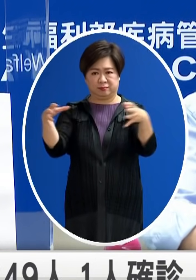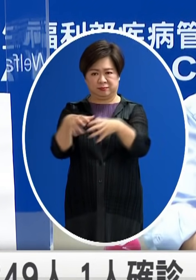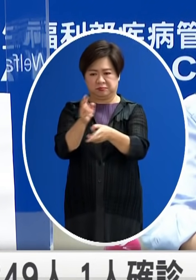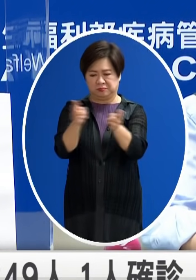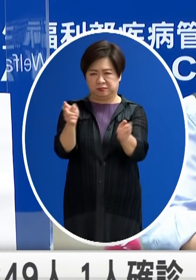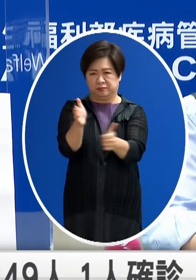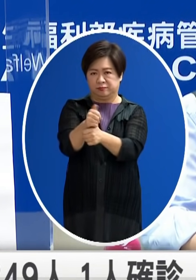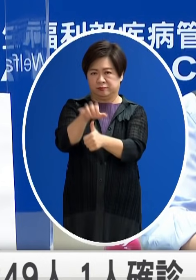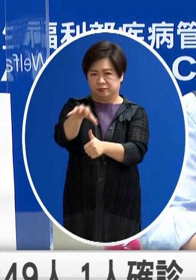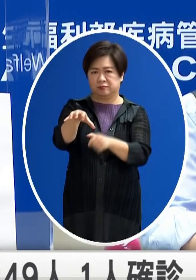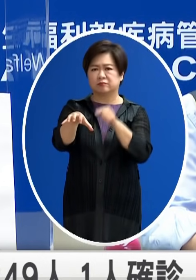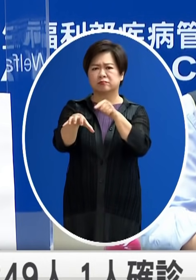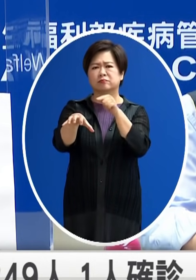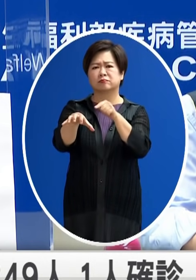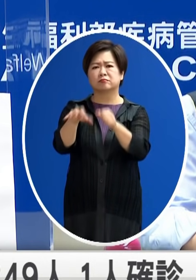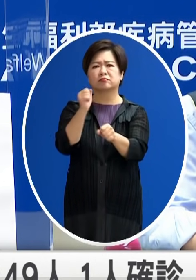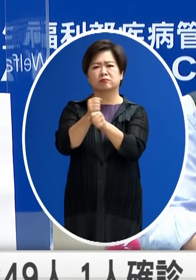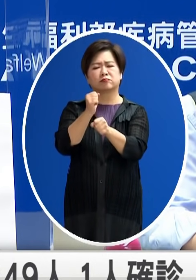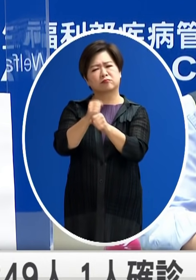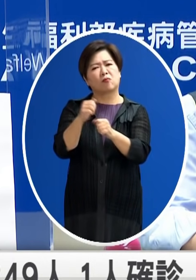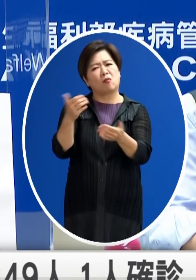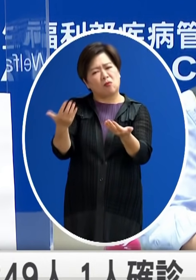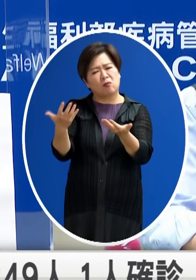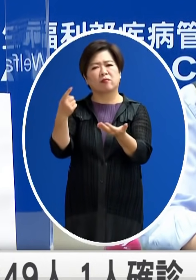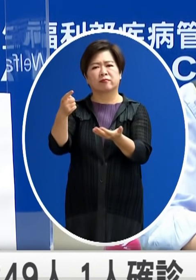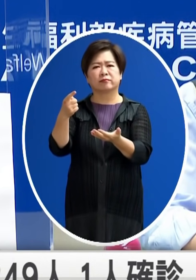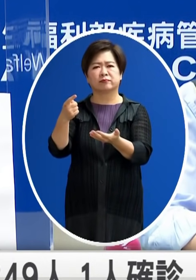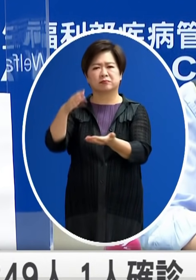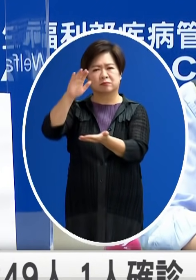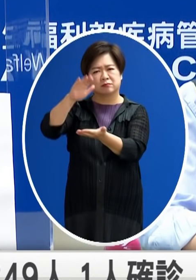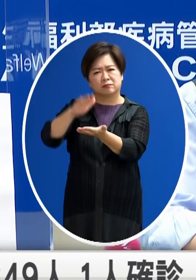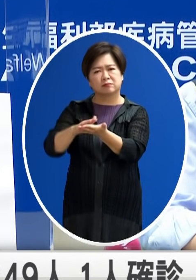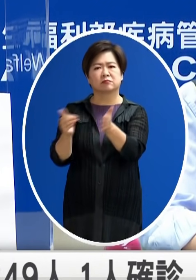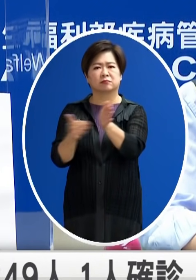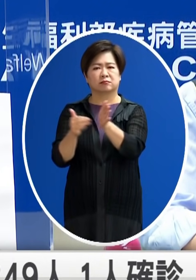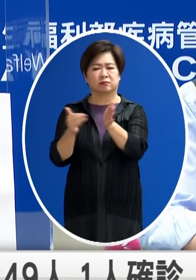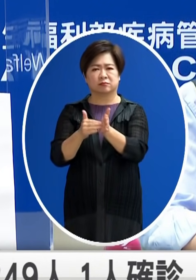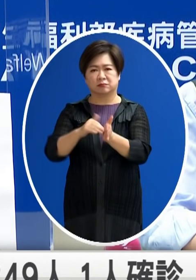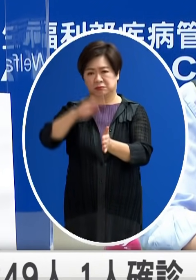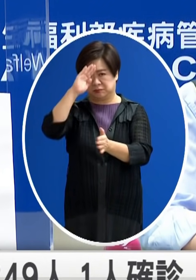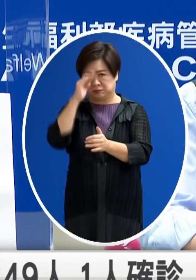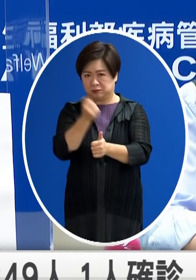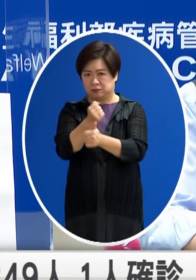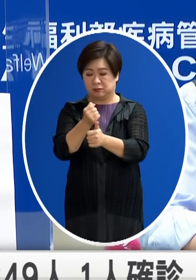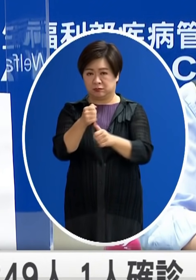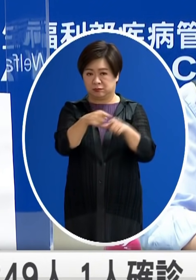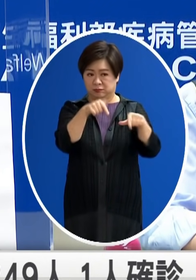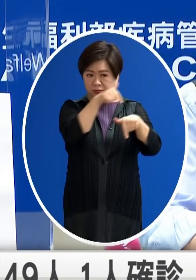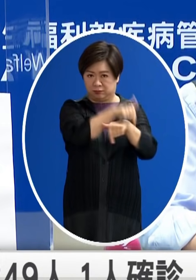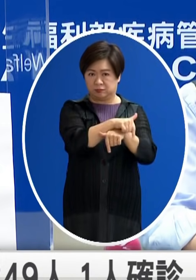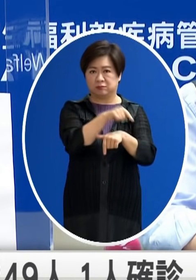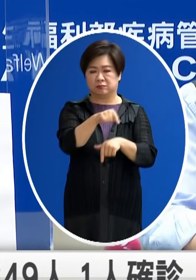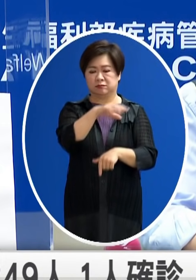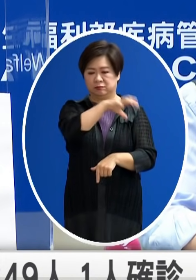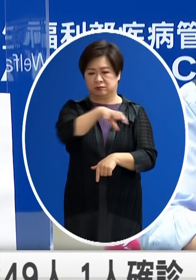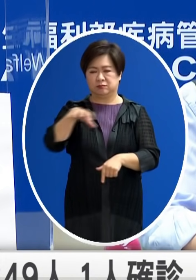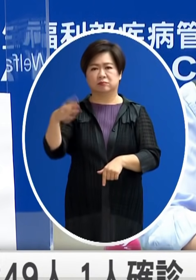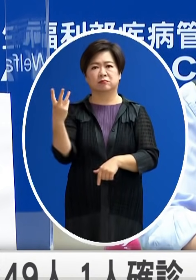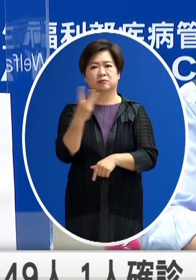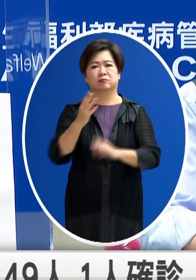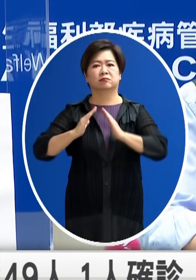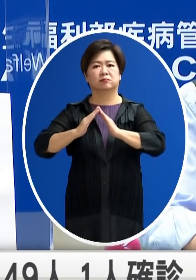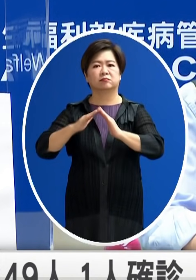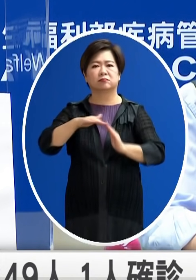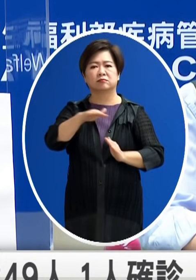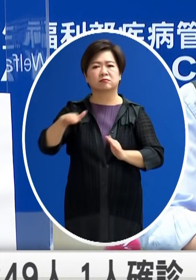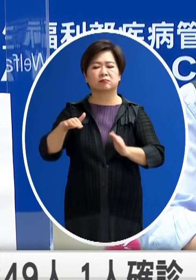指挥所这任务已经告一段落，啊，这个已经整体的一个疫情哈，在淮南这3市哈应该已经受到